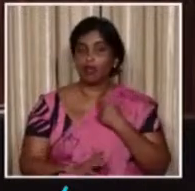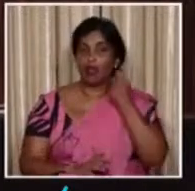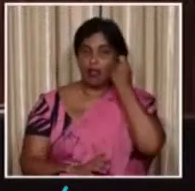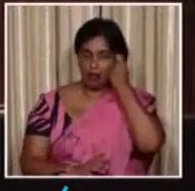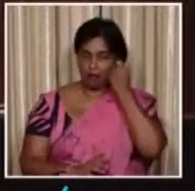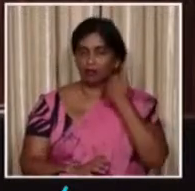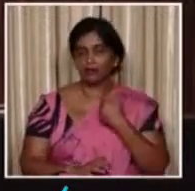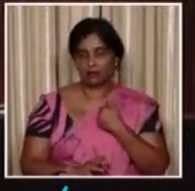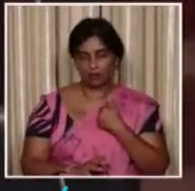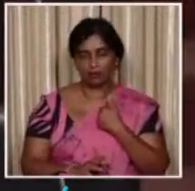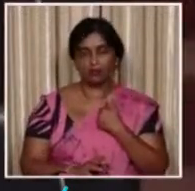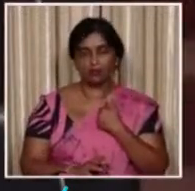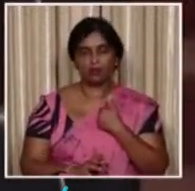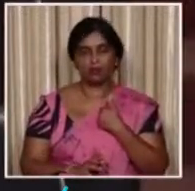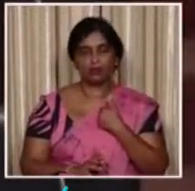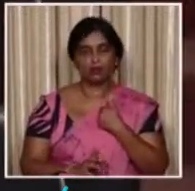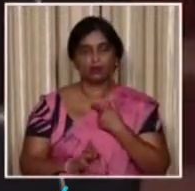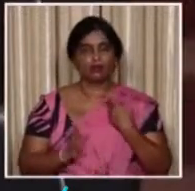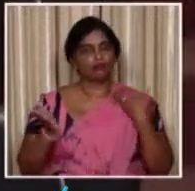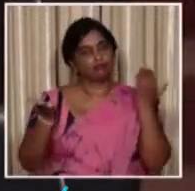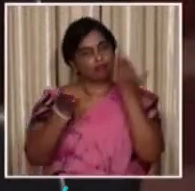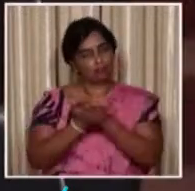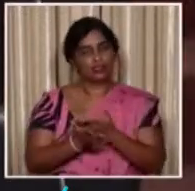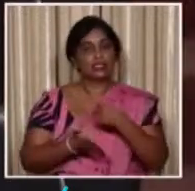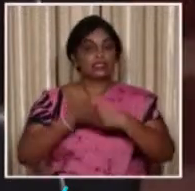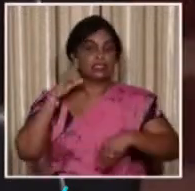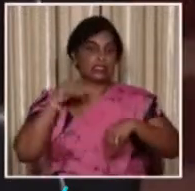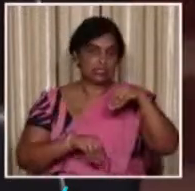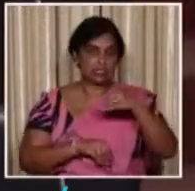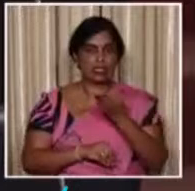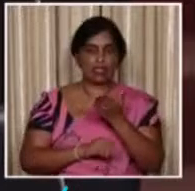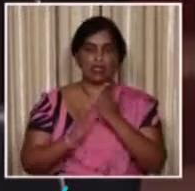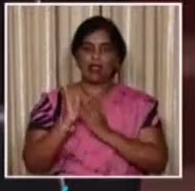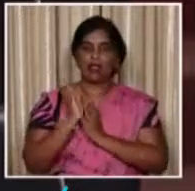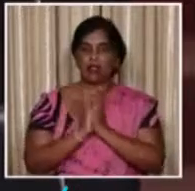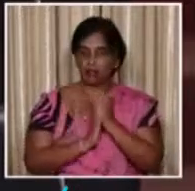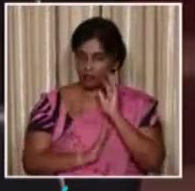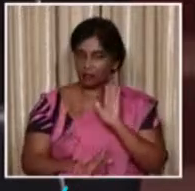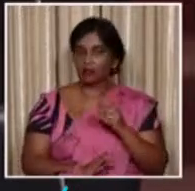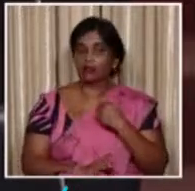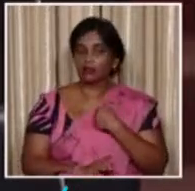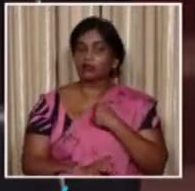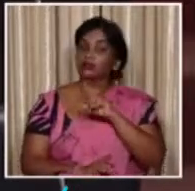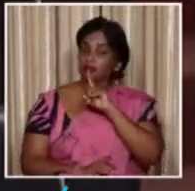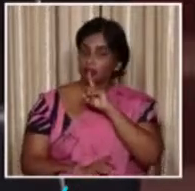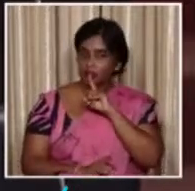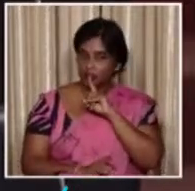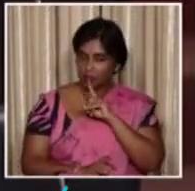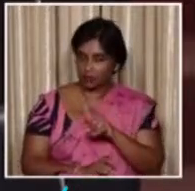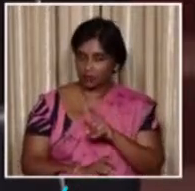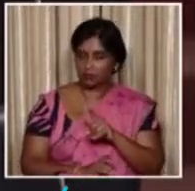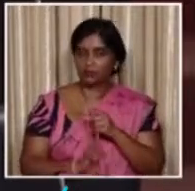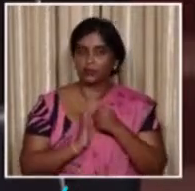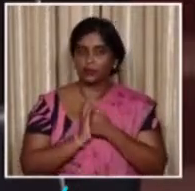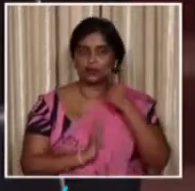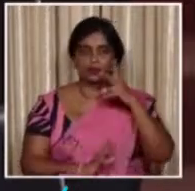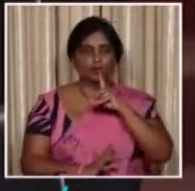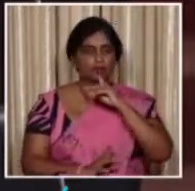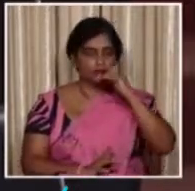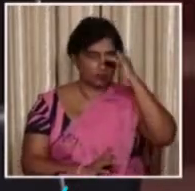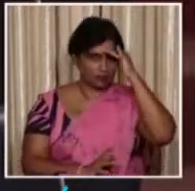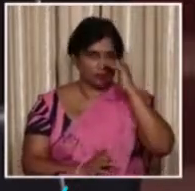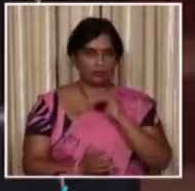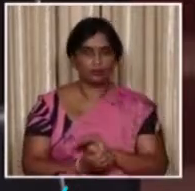තමයි ඒකාබද්ධ යෝජනාවක් වුණා ඡන්දයක් කියලා නම් අයිතිය තියෙනවා ඒ වගේම මම කියන්න ඕන ගරු නියෝජ්‍ය